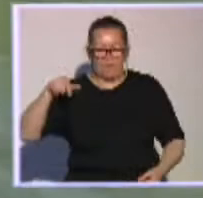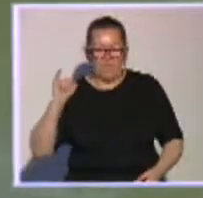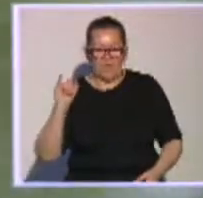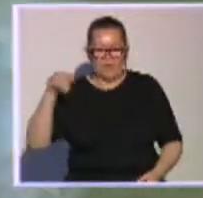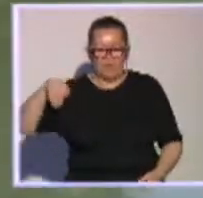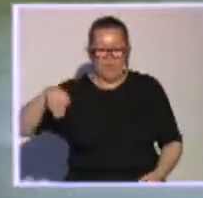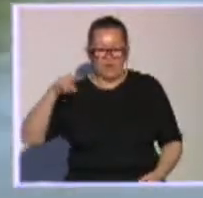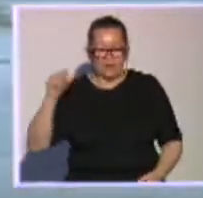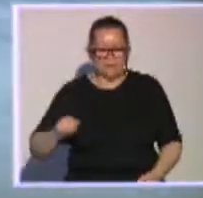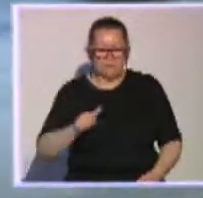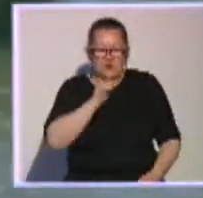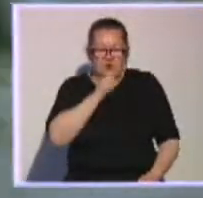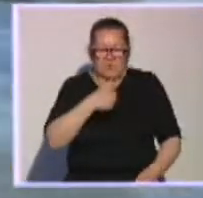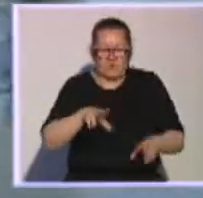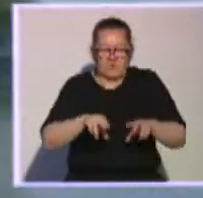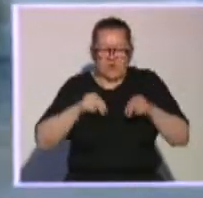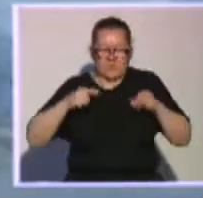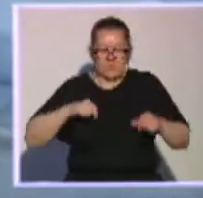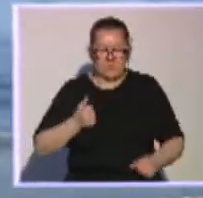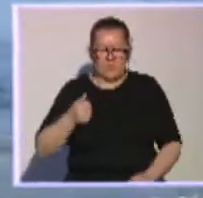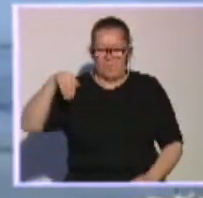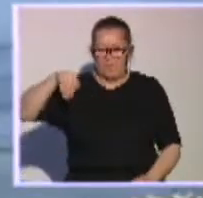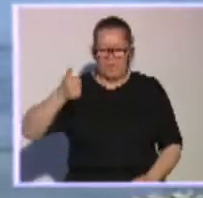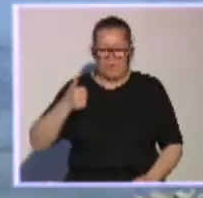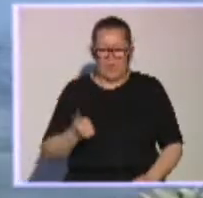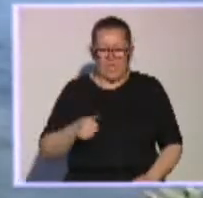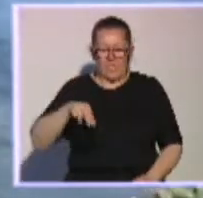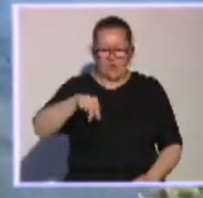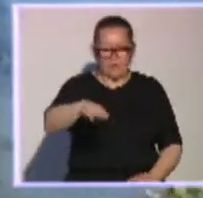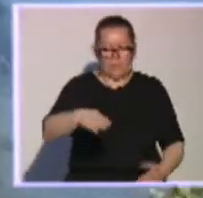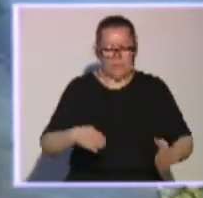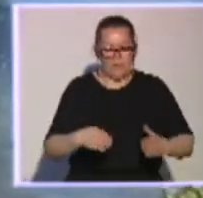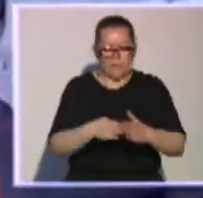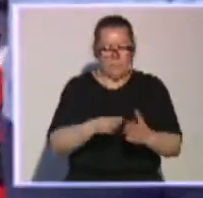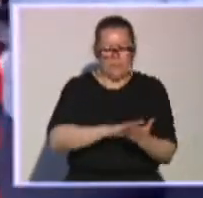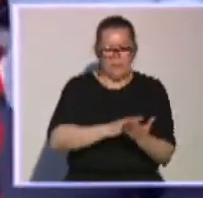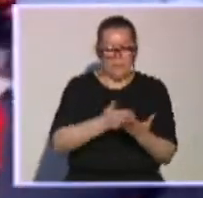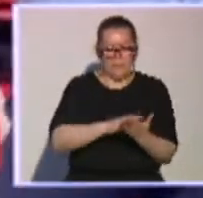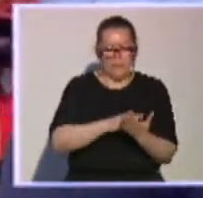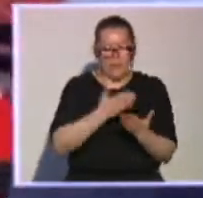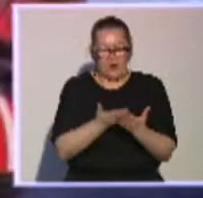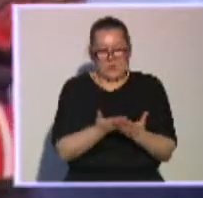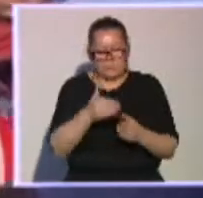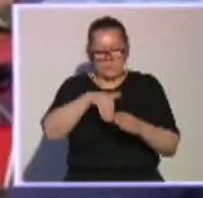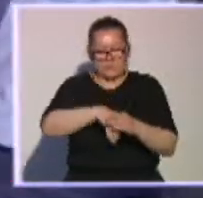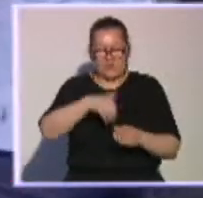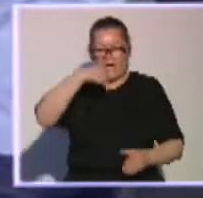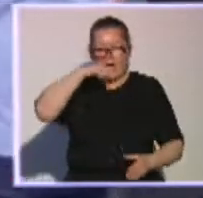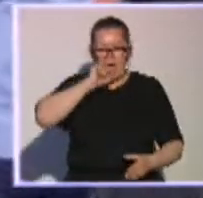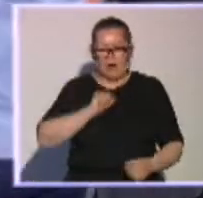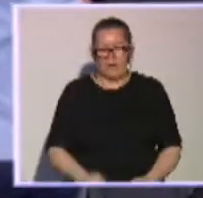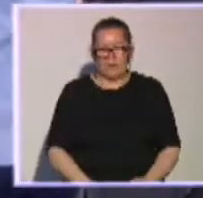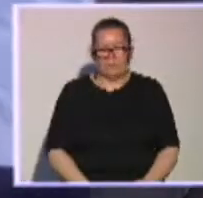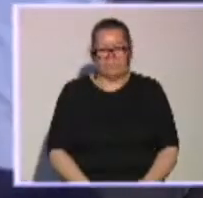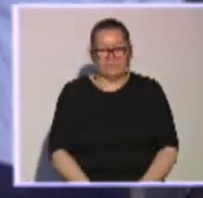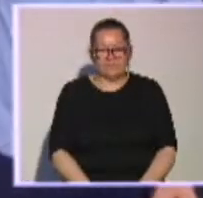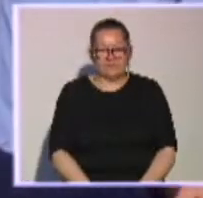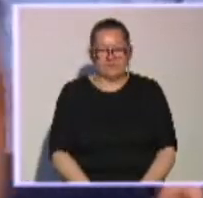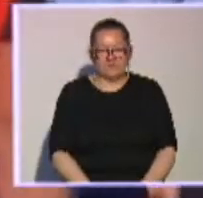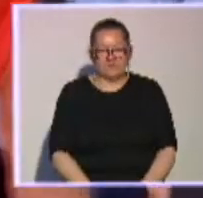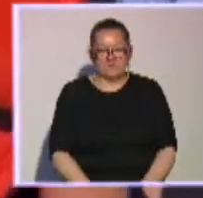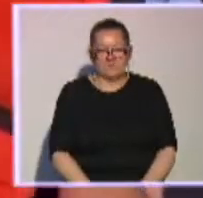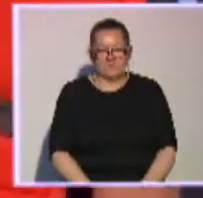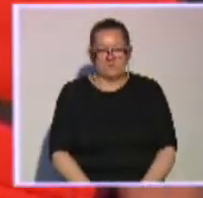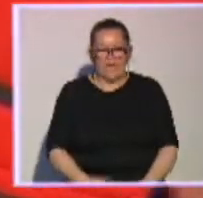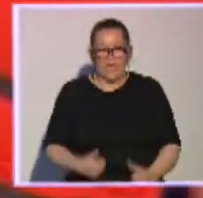pătrați, dar fără niciun rezultat. Mihai se plimba cu o barcă pneumatică, dar s-a dezechilibrat în apropierea barajului din Vârț. A căzut și a fost luat de